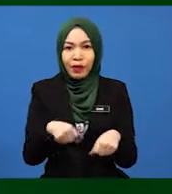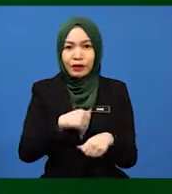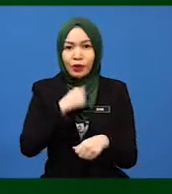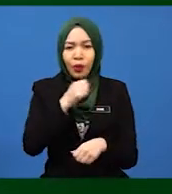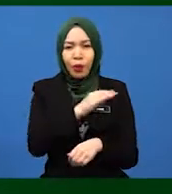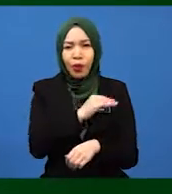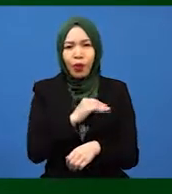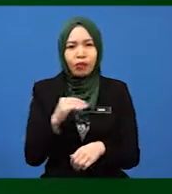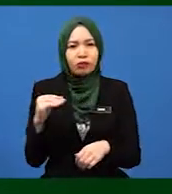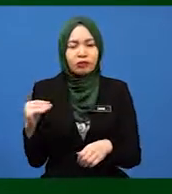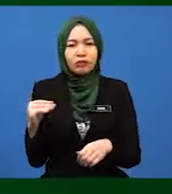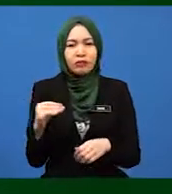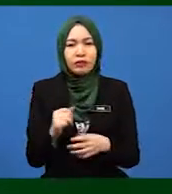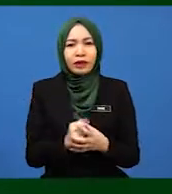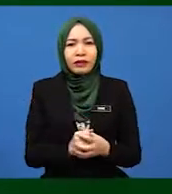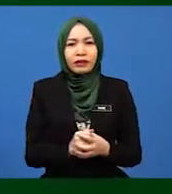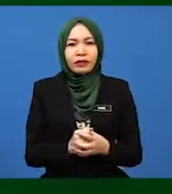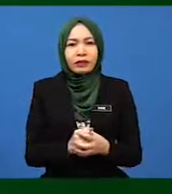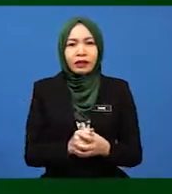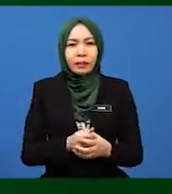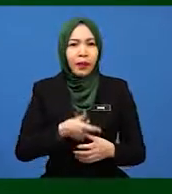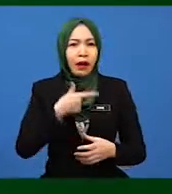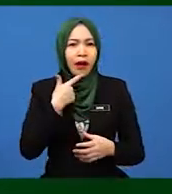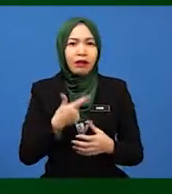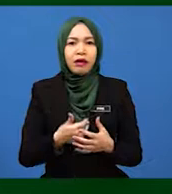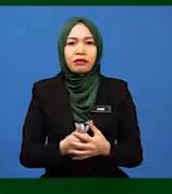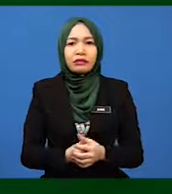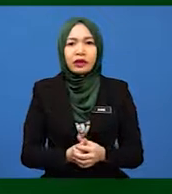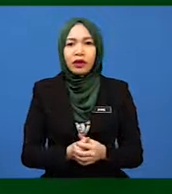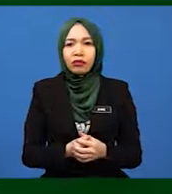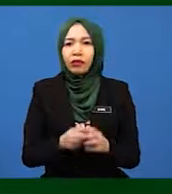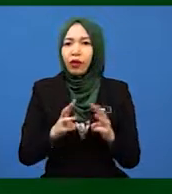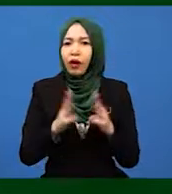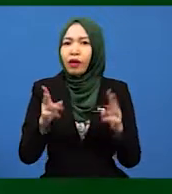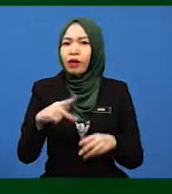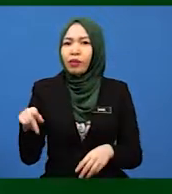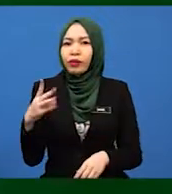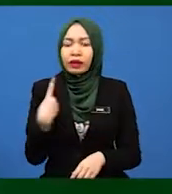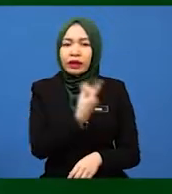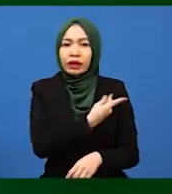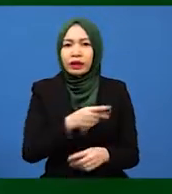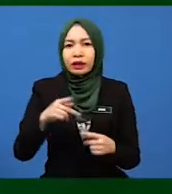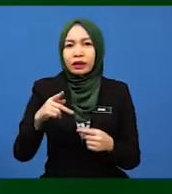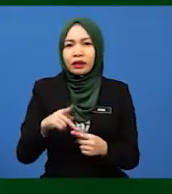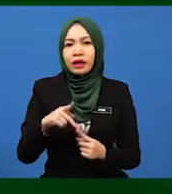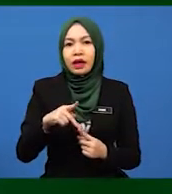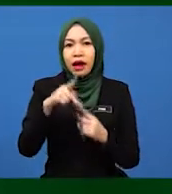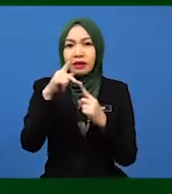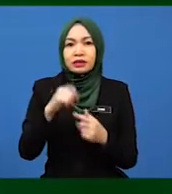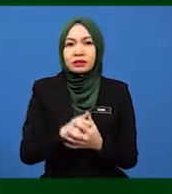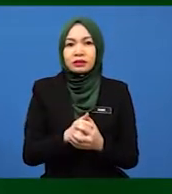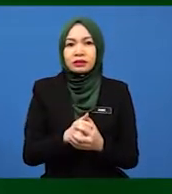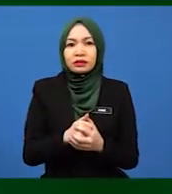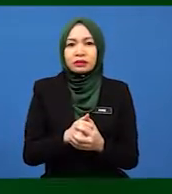dan bongkak walaupun kita mempunyai keistimewaan. Yang kedua,